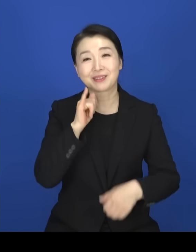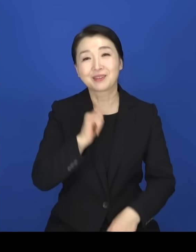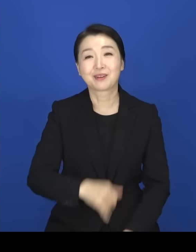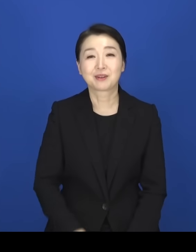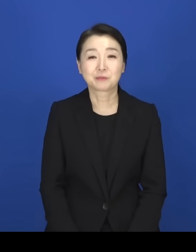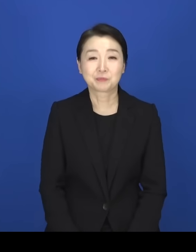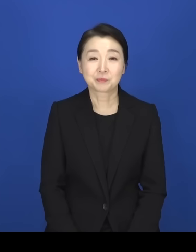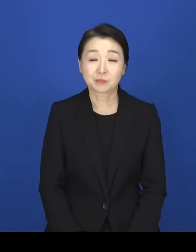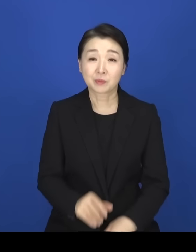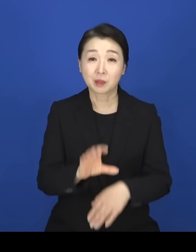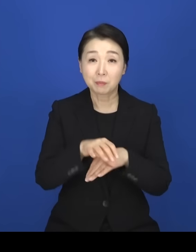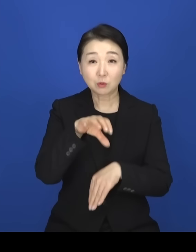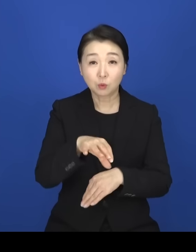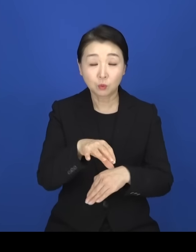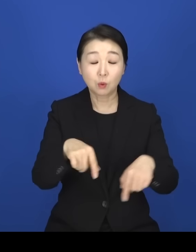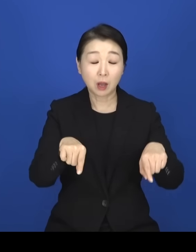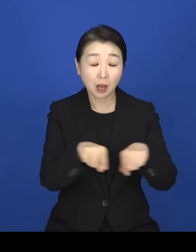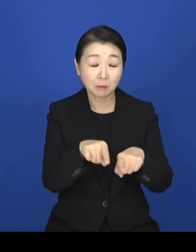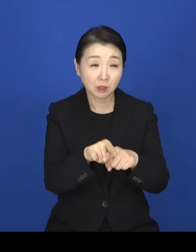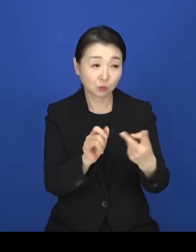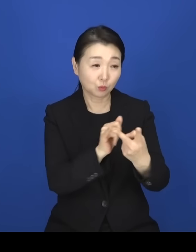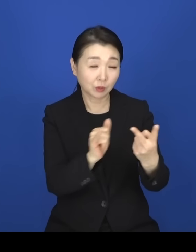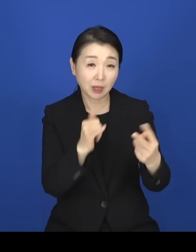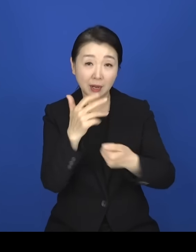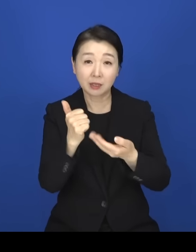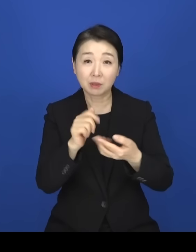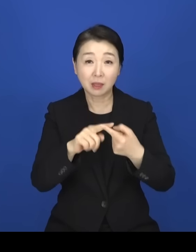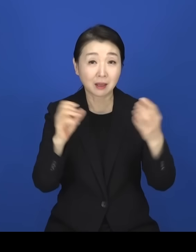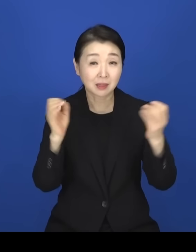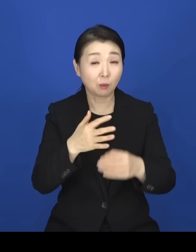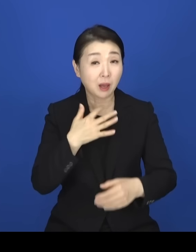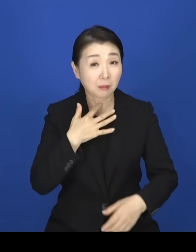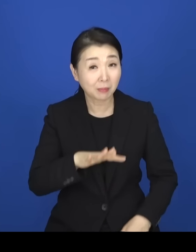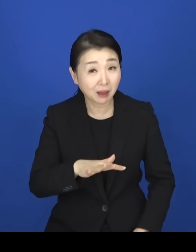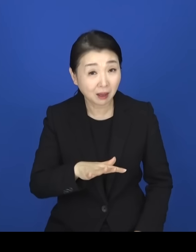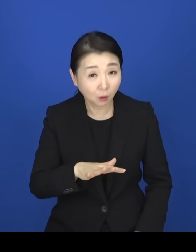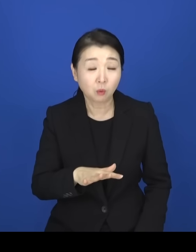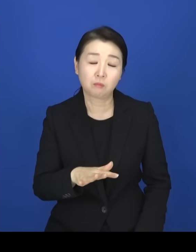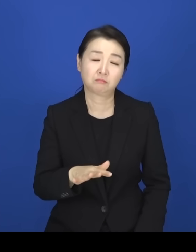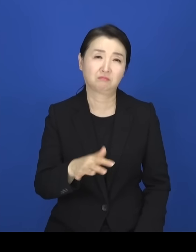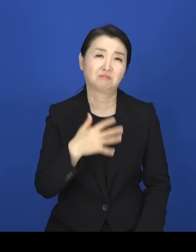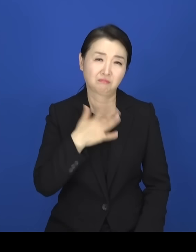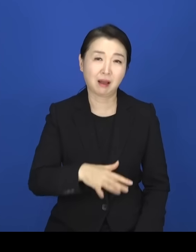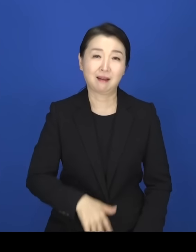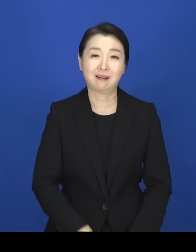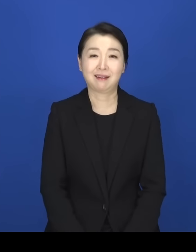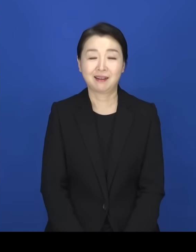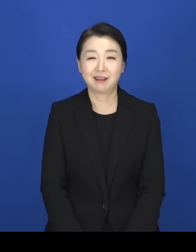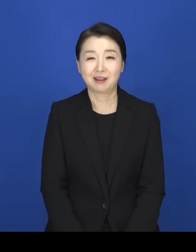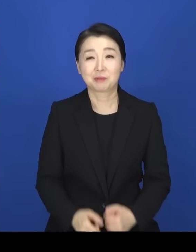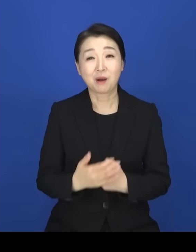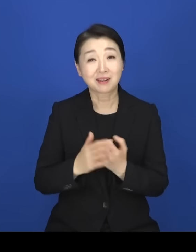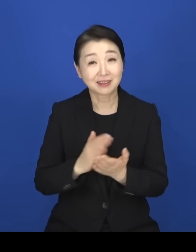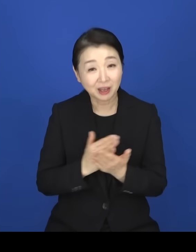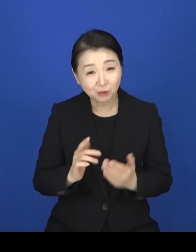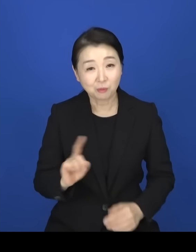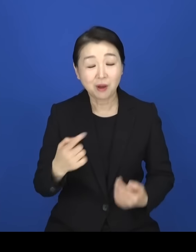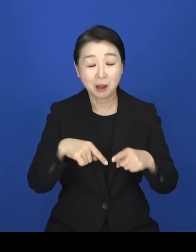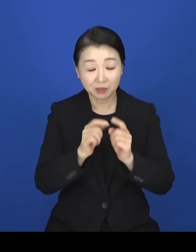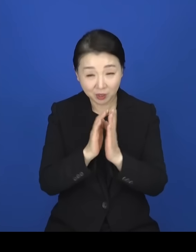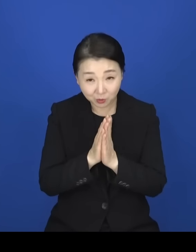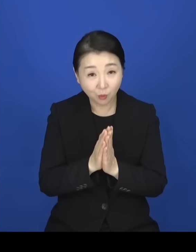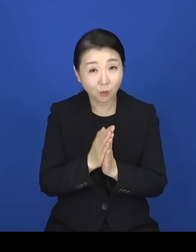한 번도 방송국에서 둘이 앉아서 하나님에 관한 대화를 나눠본 적은 없죠. 없죠. 한 번도. 한 번도 없죠. 뭐 은혜를 나눈다든가 네. 함께